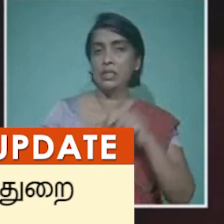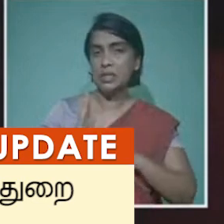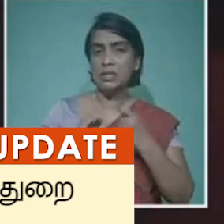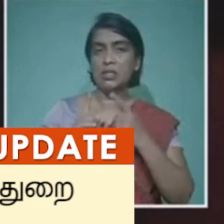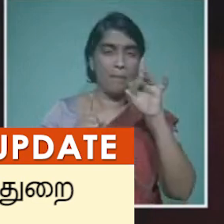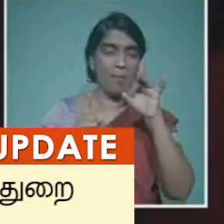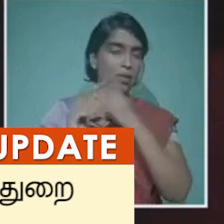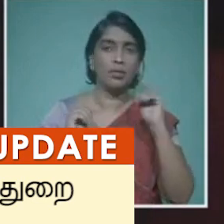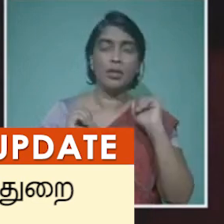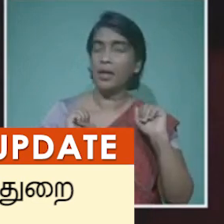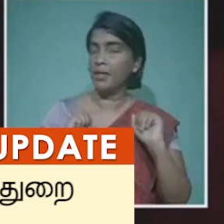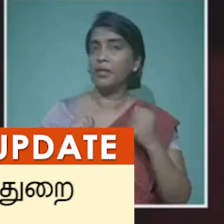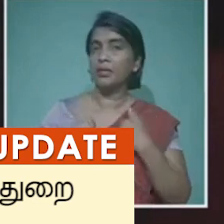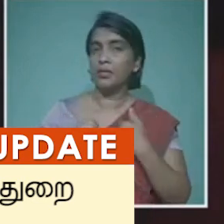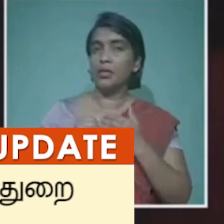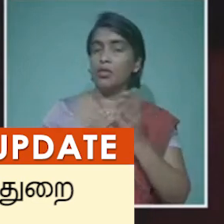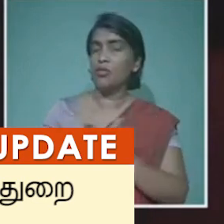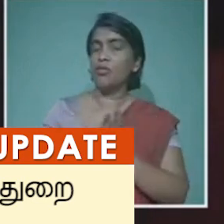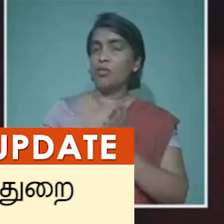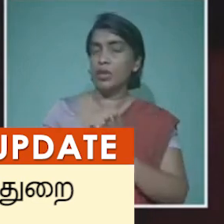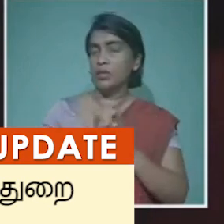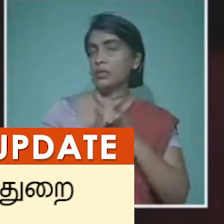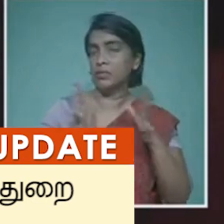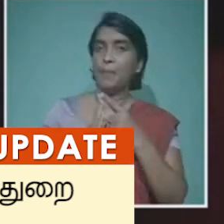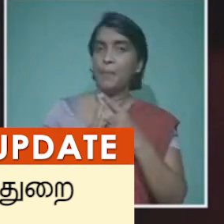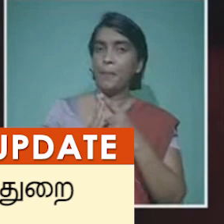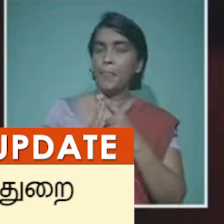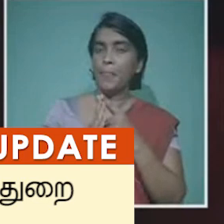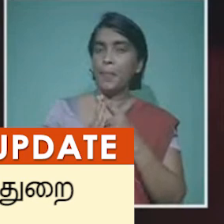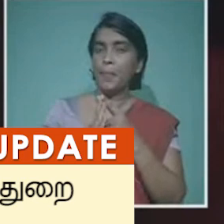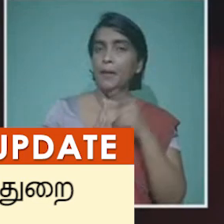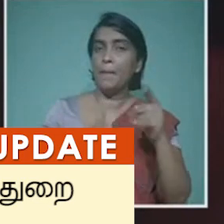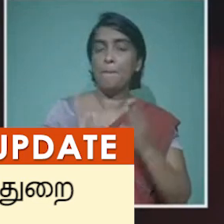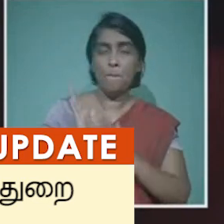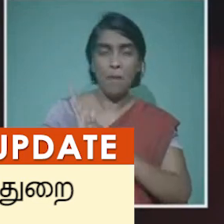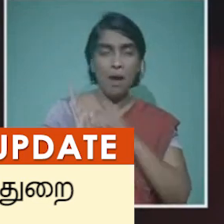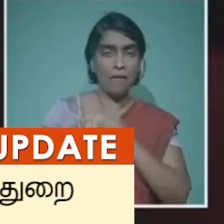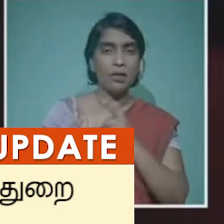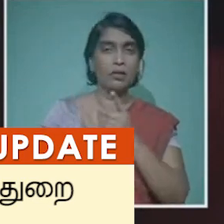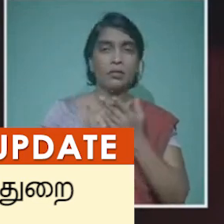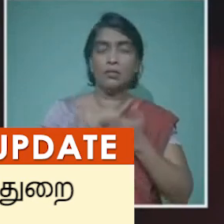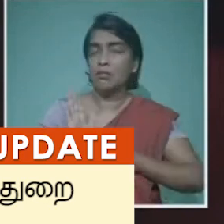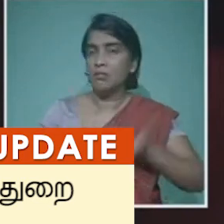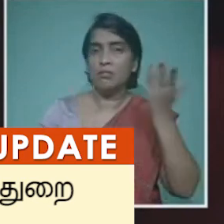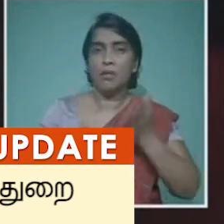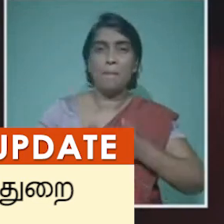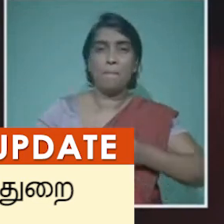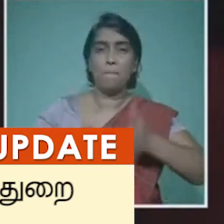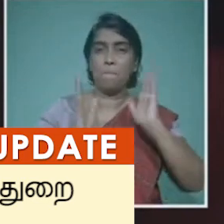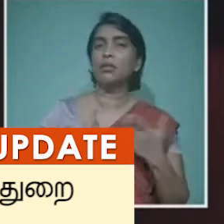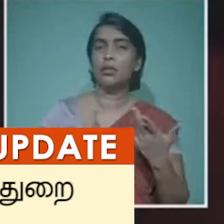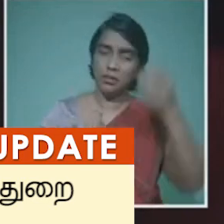மாசி பாலுஸ்வினி தேய்தா மோத அப்பி திகட்டம தும்பிரிய வெடிக்கல யாப்பனை தக்வா மே மகவைந்தாங் என்னம பெரி தத்வேட்டு மே மார்கிய